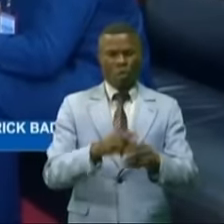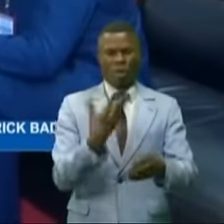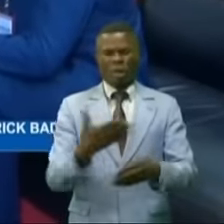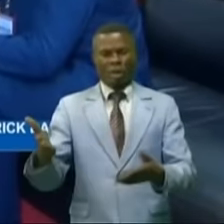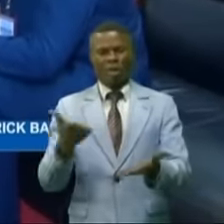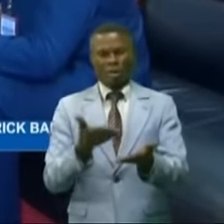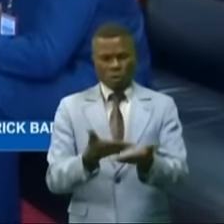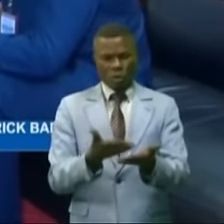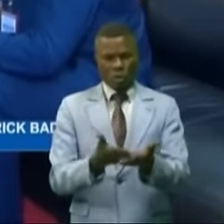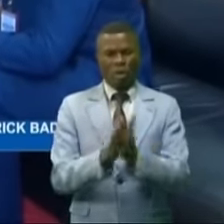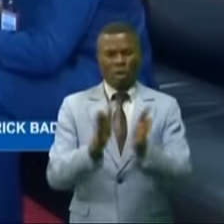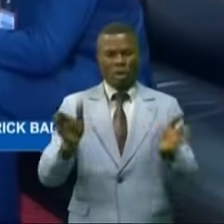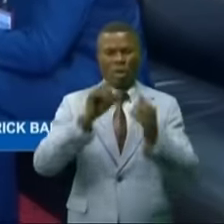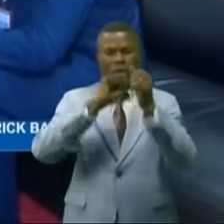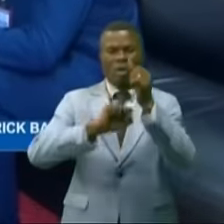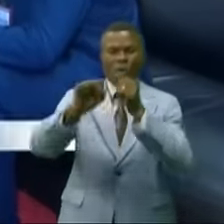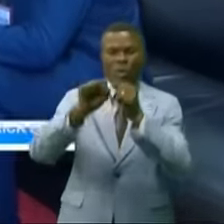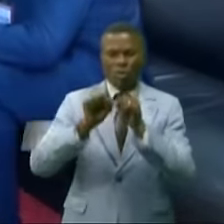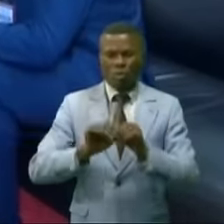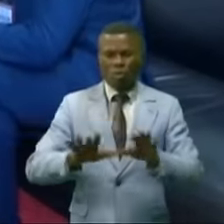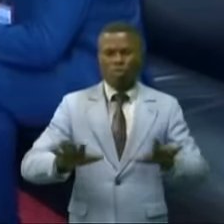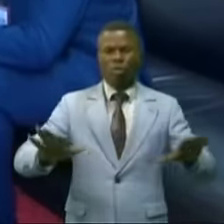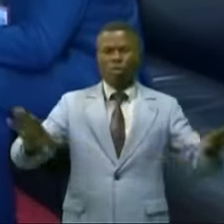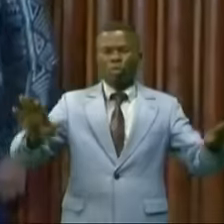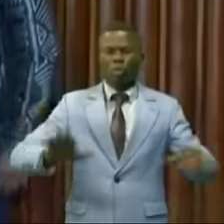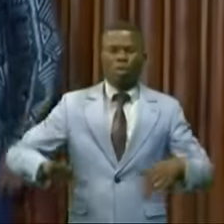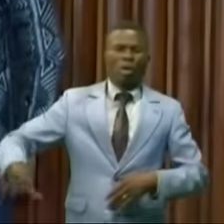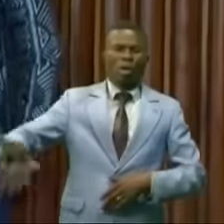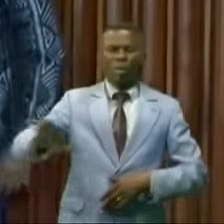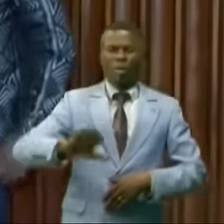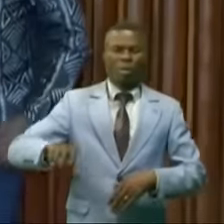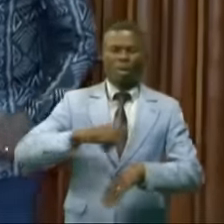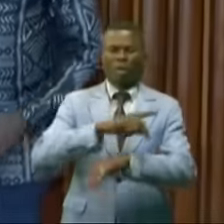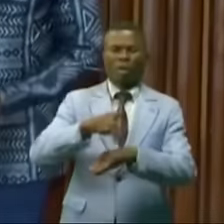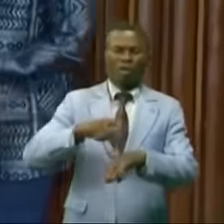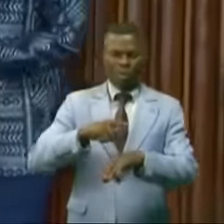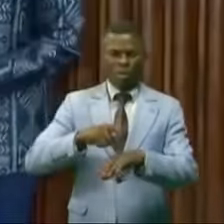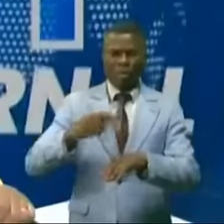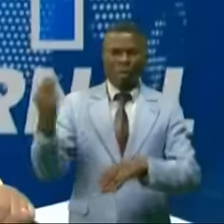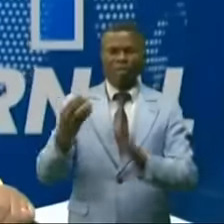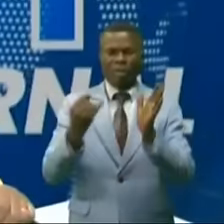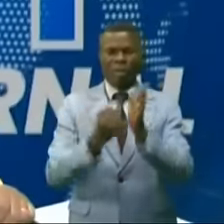officiels. Cette campagne va donc s'étendre sur toute la République.